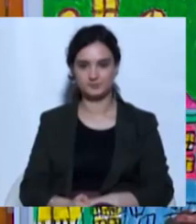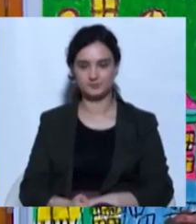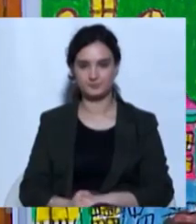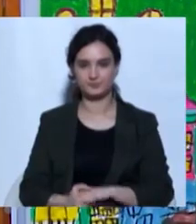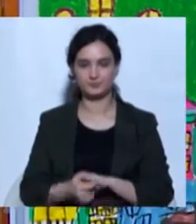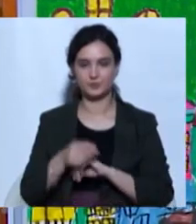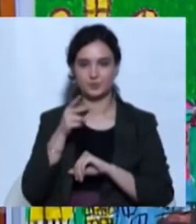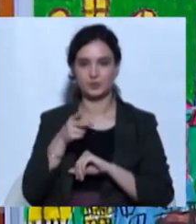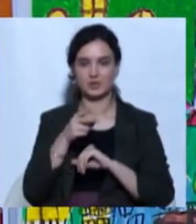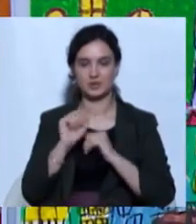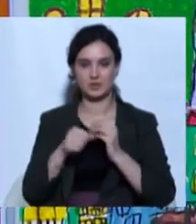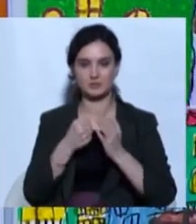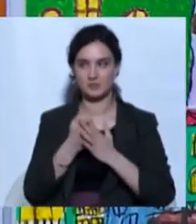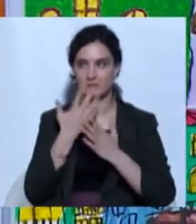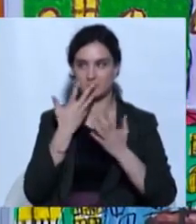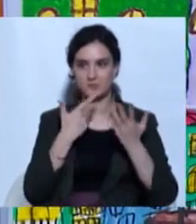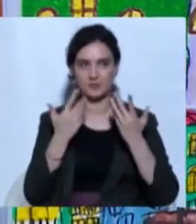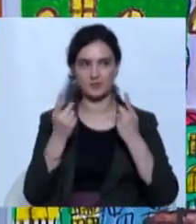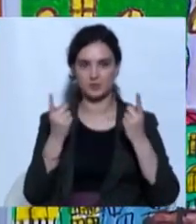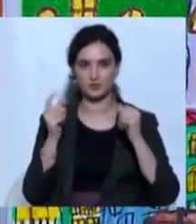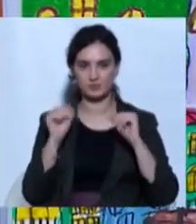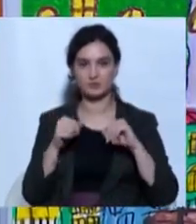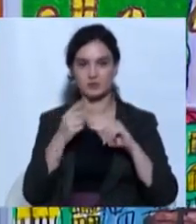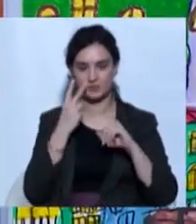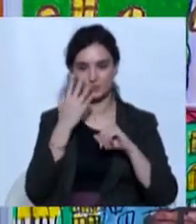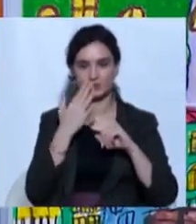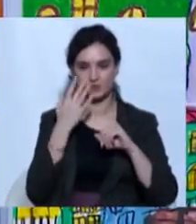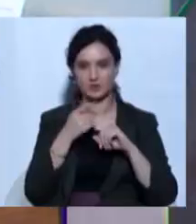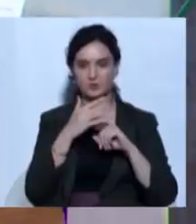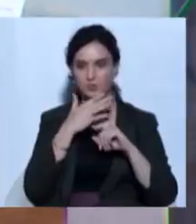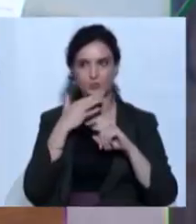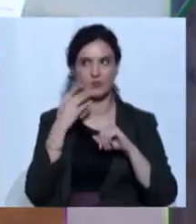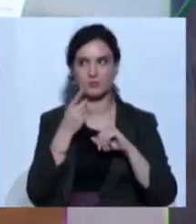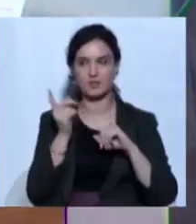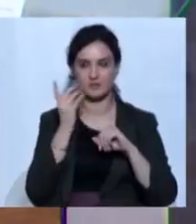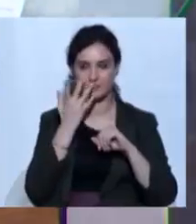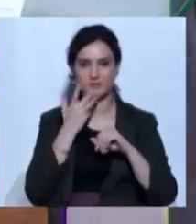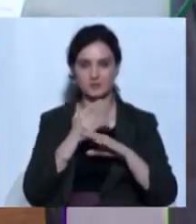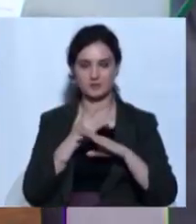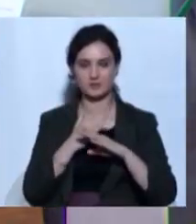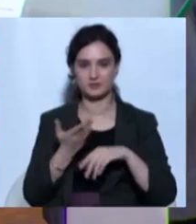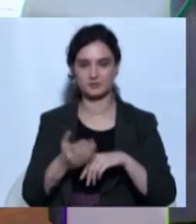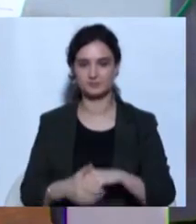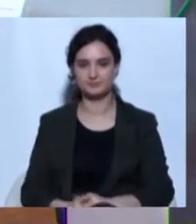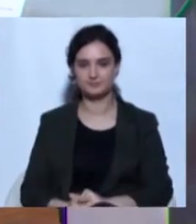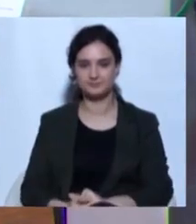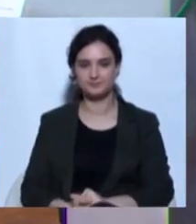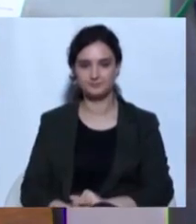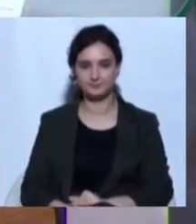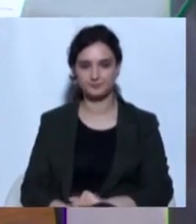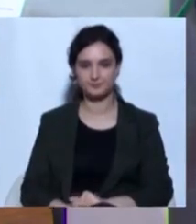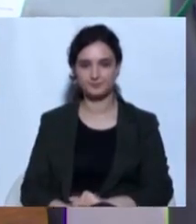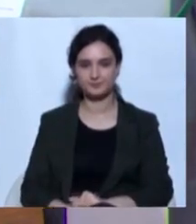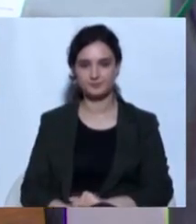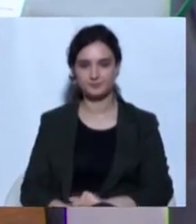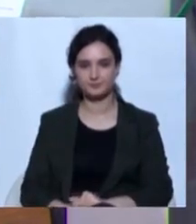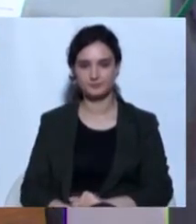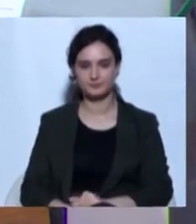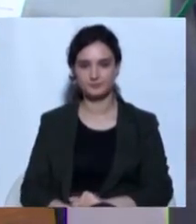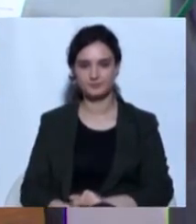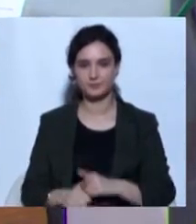2000-ის წარმოედგინეთ, რამდენი ფერია ჩვენს გარშემო. უამრავი. უამრავი. და როგორ გავანაგებ ამ